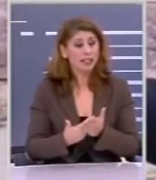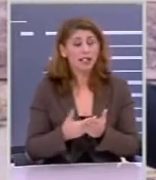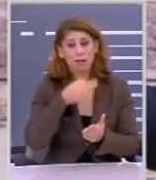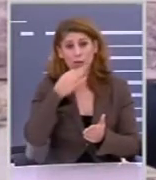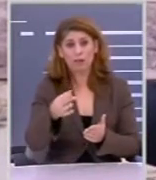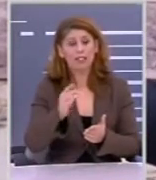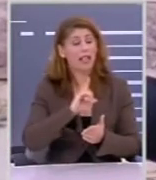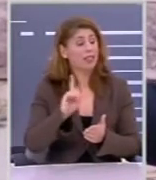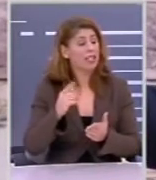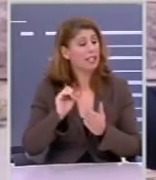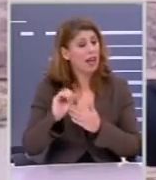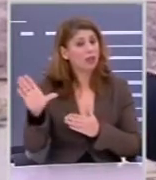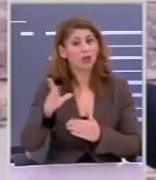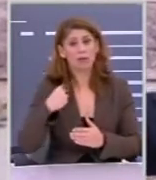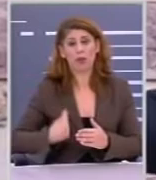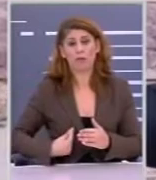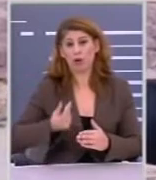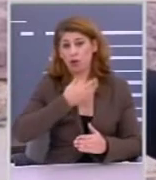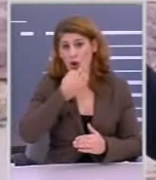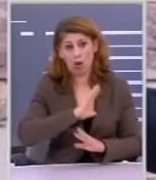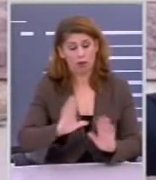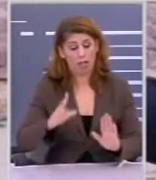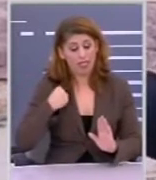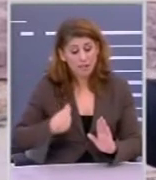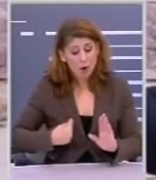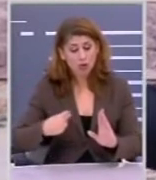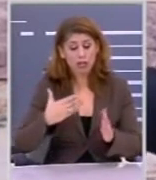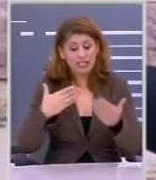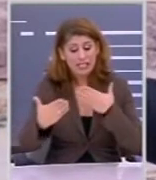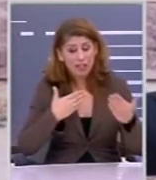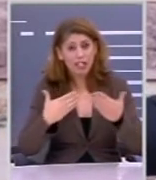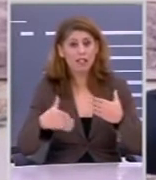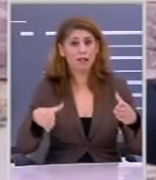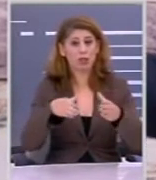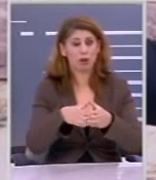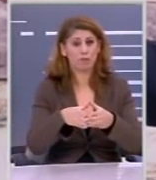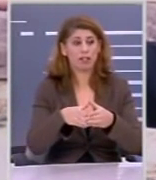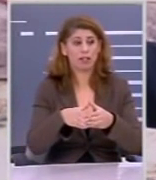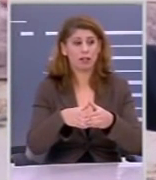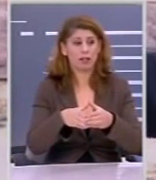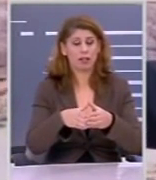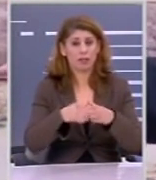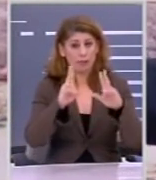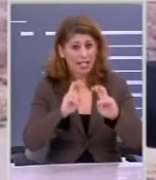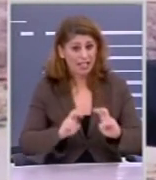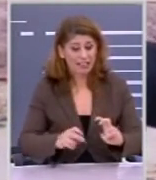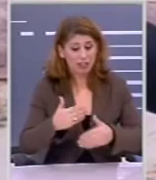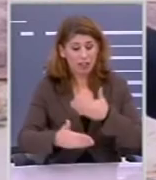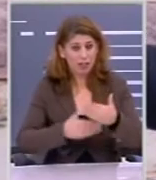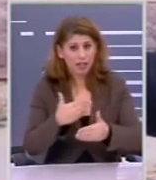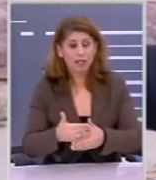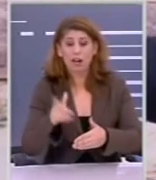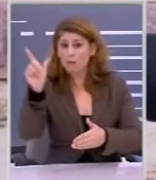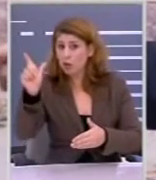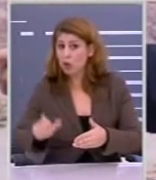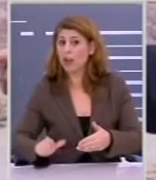είναι εκτός δημόσιου λόγου. Όλα σε δημόσιες συνεδριάσεις Επιτροπής με την ανακριτική διαδικασία που και ο